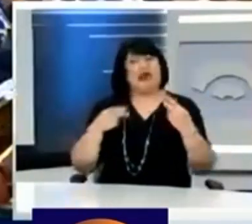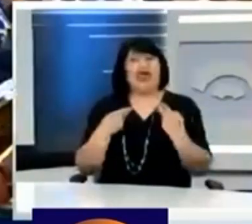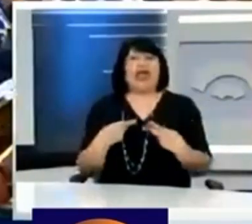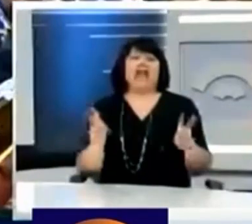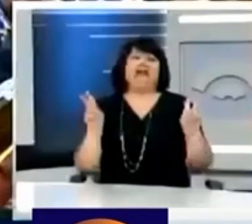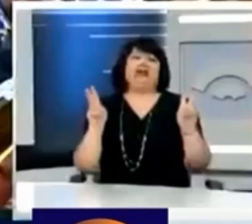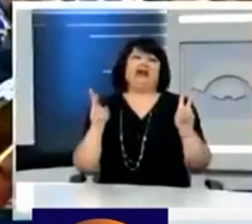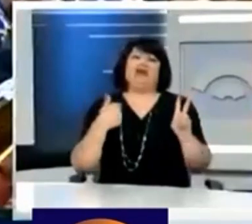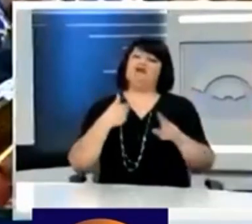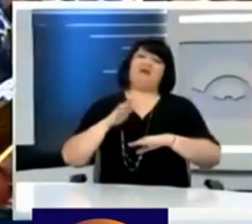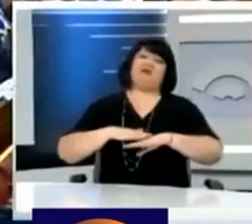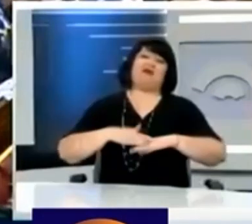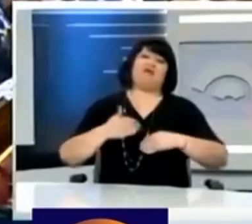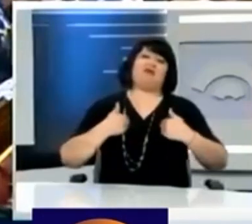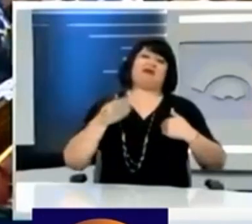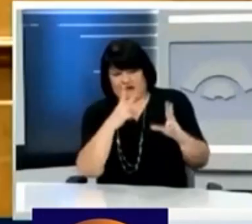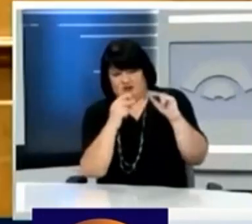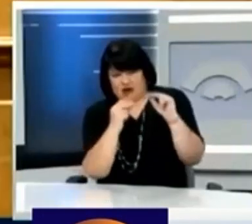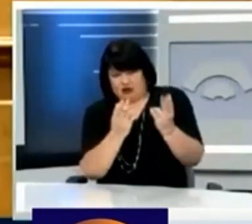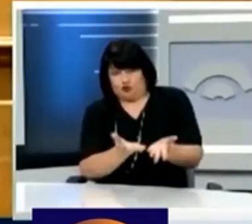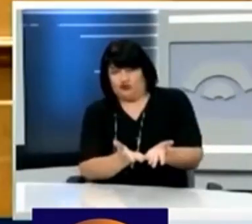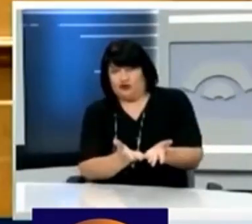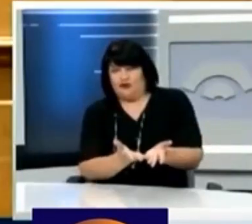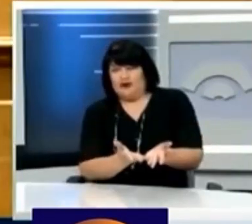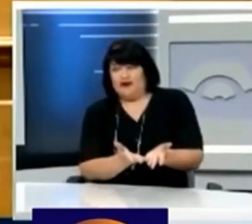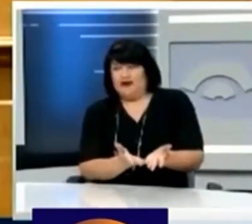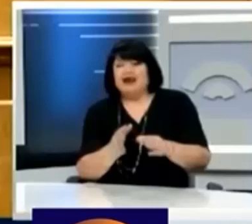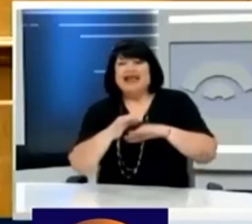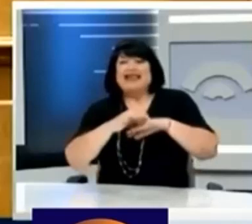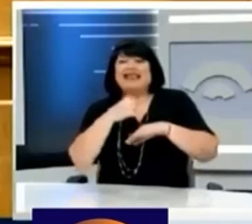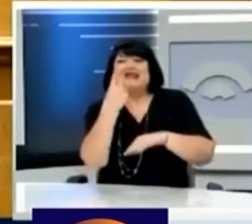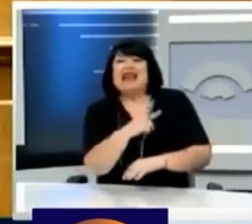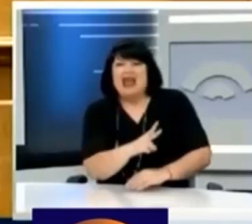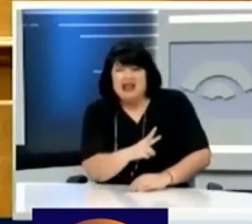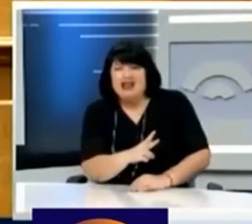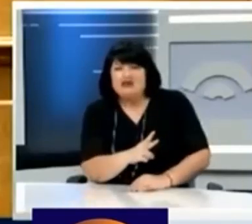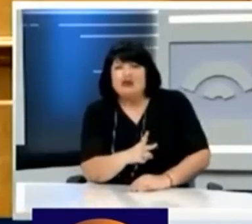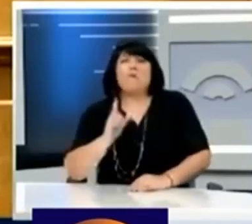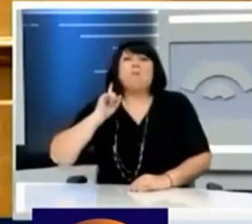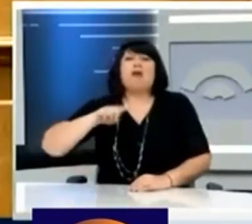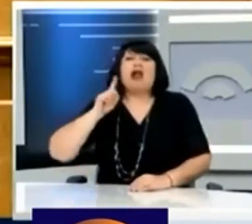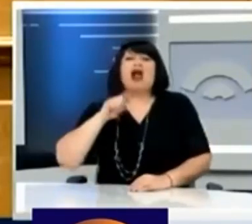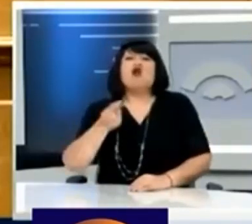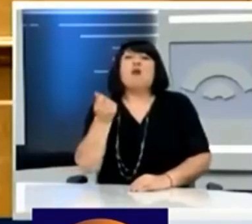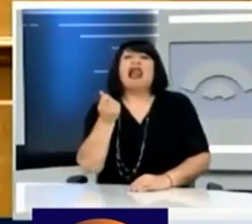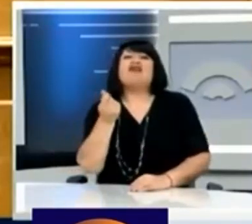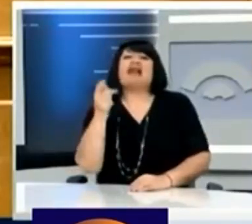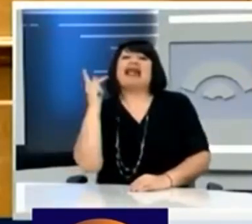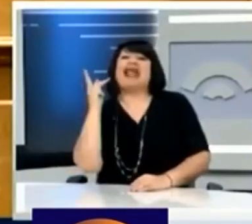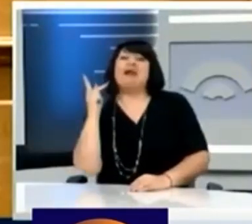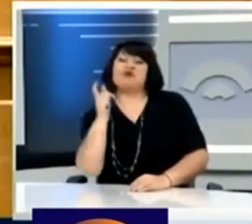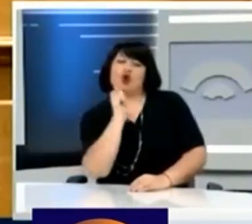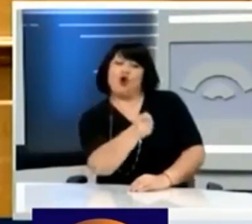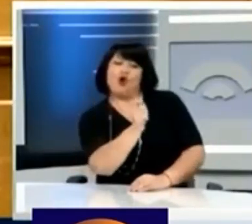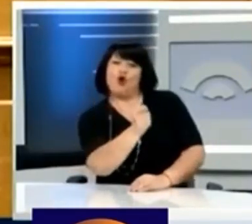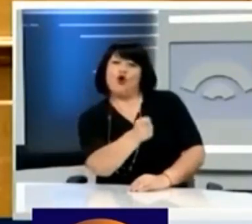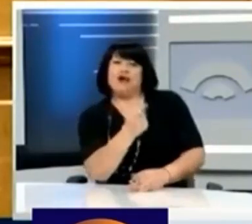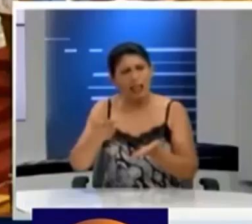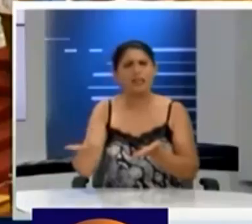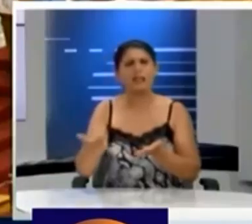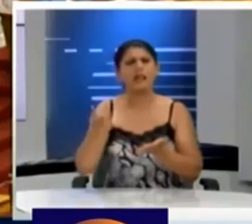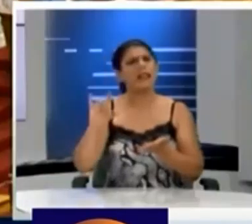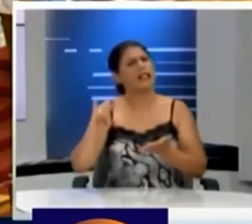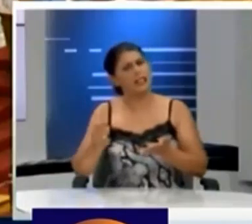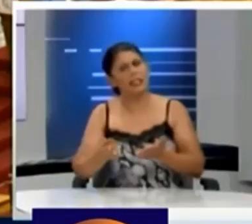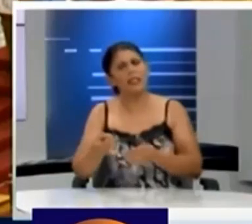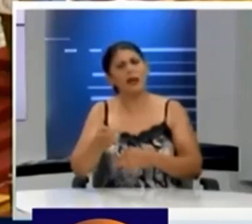ζητάω. Πάμε τώρα στην υπόθεση Στουρνάρα. Η γυναίκα του έχει πάρει παρανόμως λεφτά από τον Κελπνό. Πώς το λένε, ρε παιδί μου.